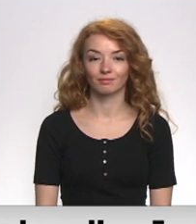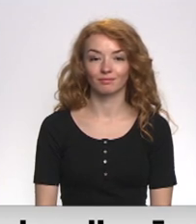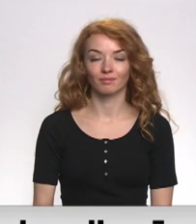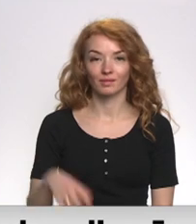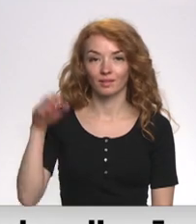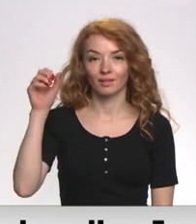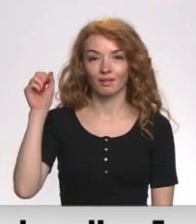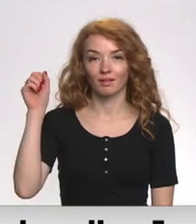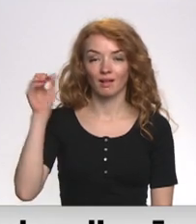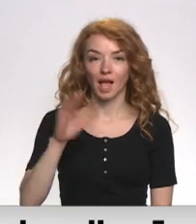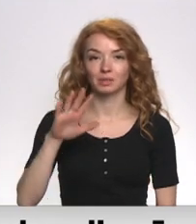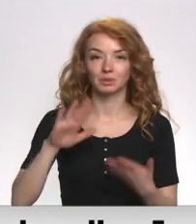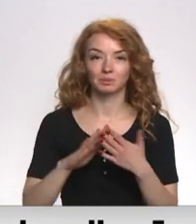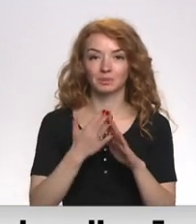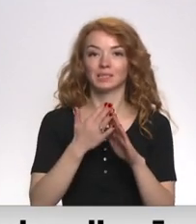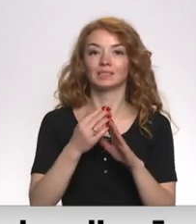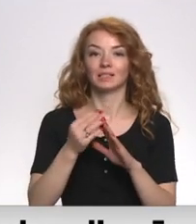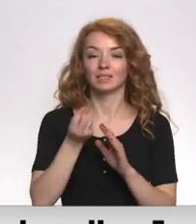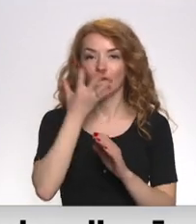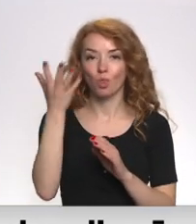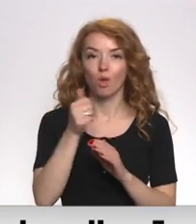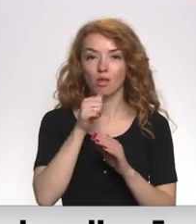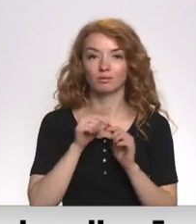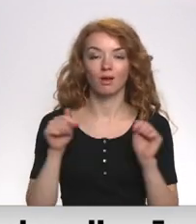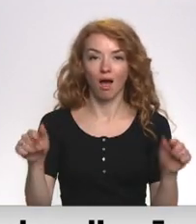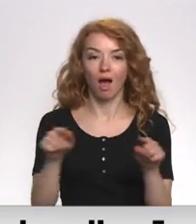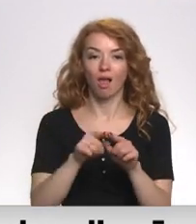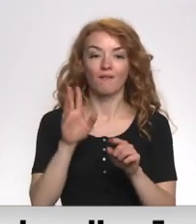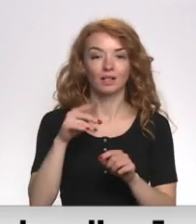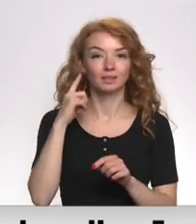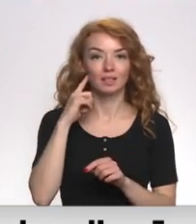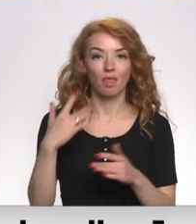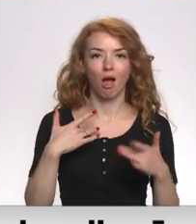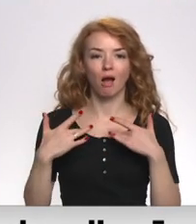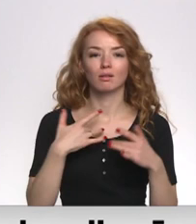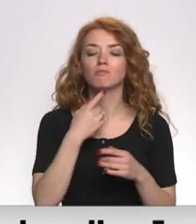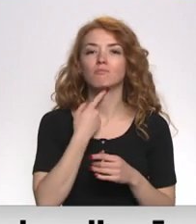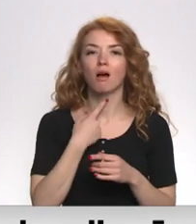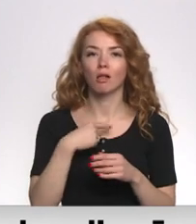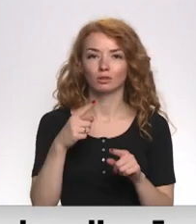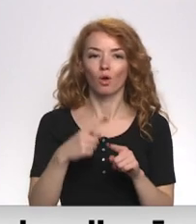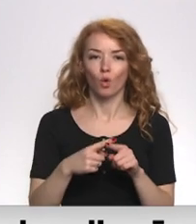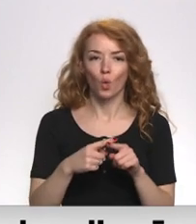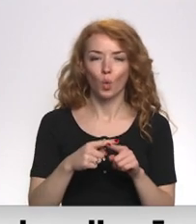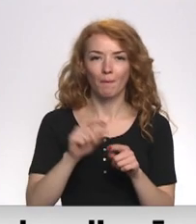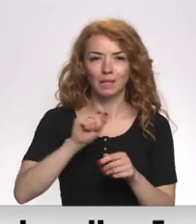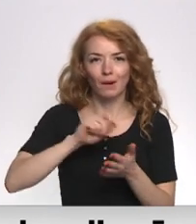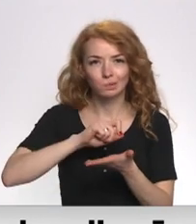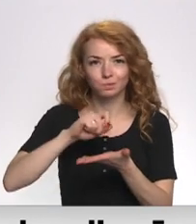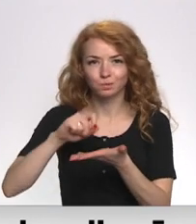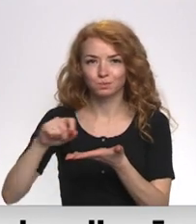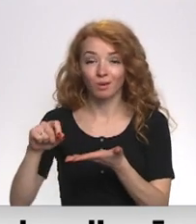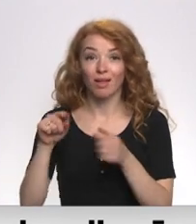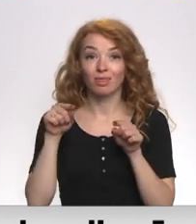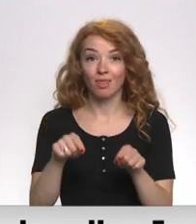Gaismas pils ziedoņa zālē dzirdama tikai aktierā labi nostādītā balss un skrapst desmitiem pildspalvu. Šī ir viena